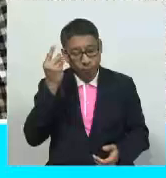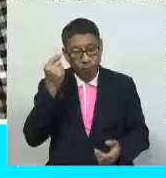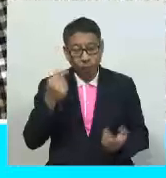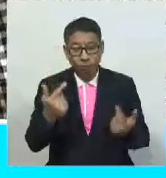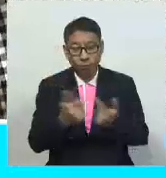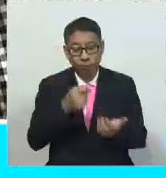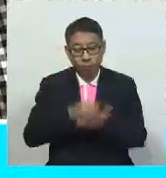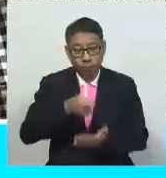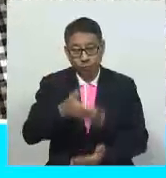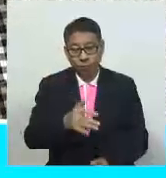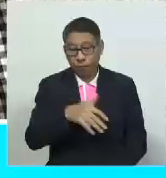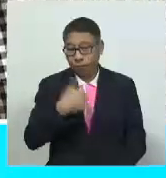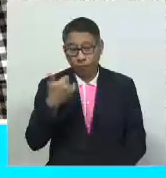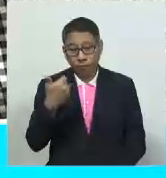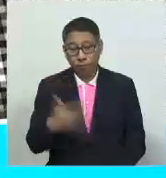มันจ่ายไม่ได